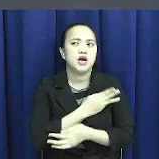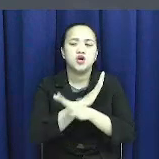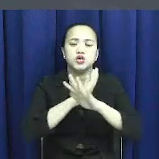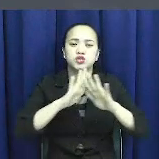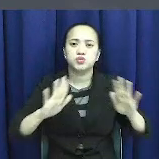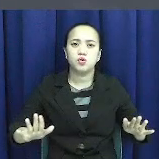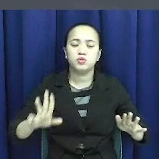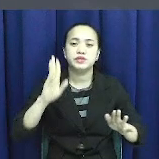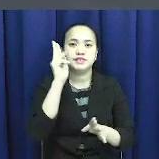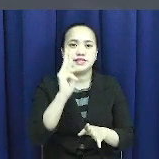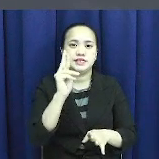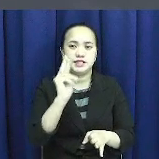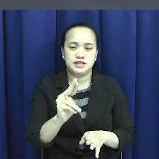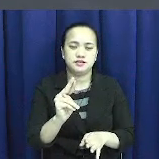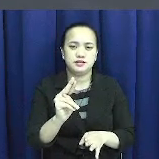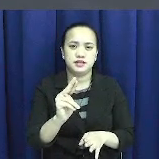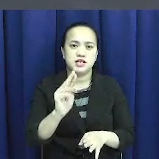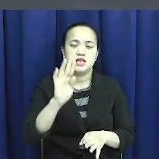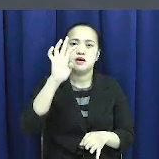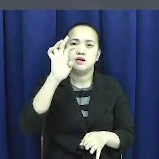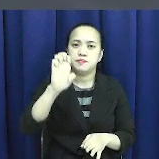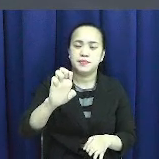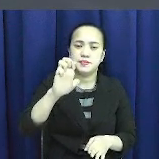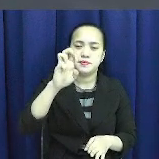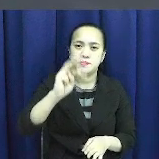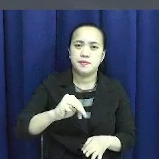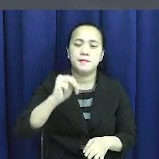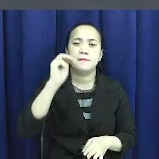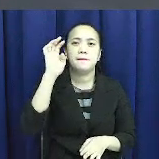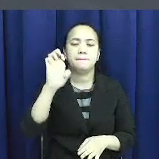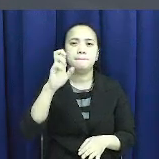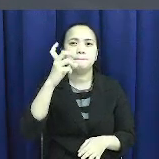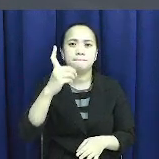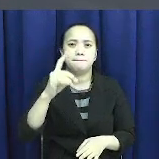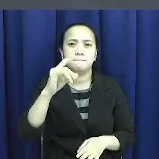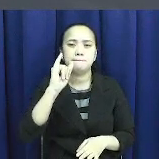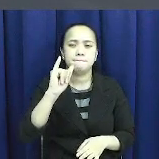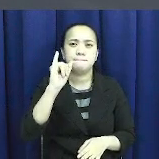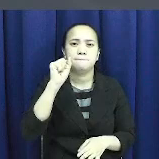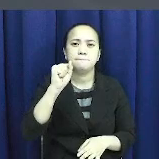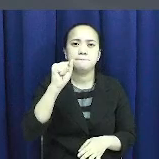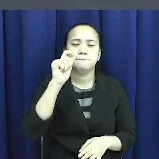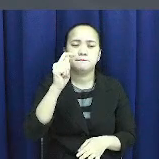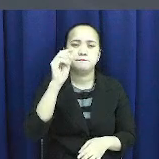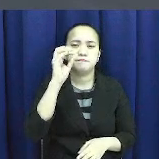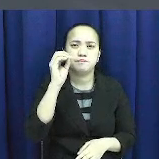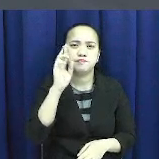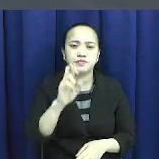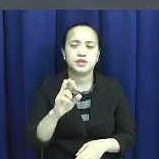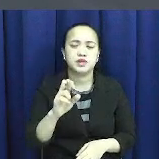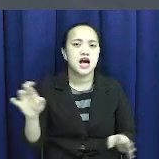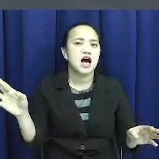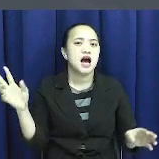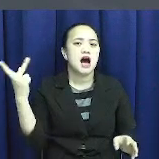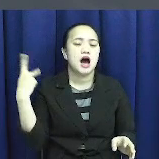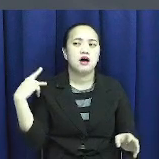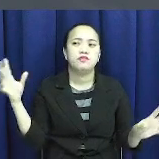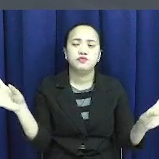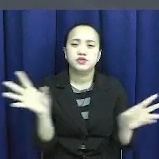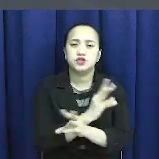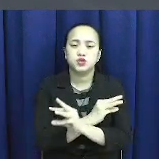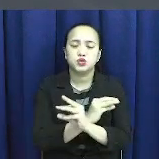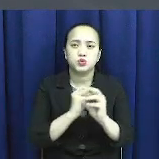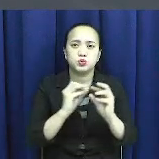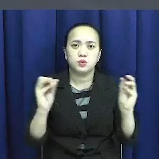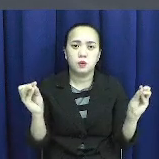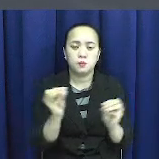maliban na po sa Panginoong Hesukristo. There is no I mean, human mediator. I'm talking